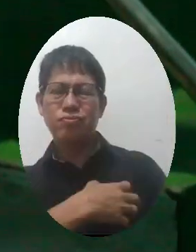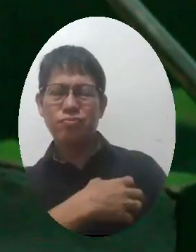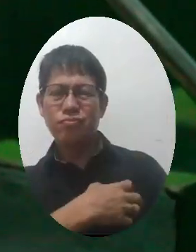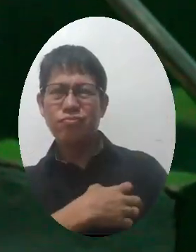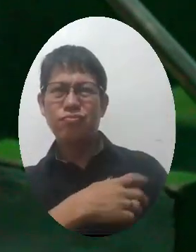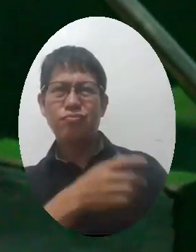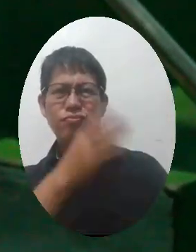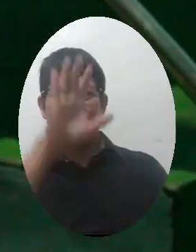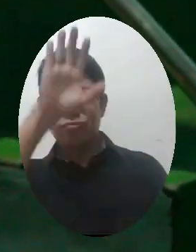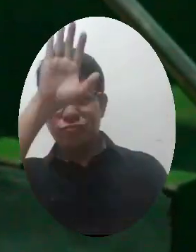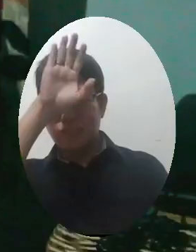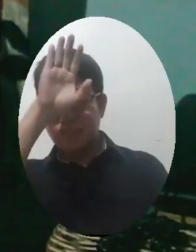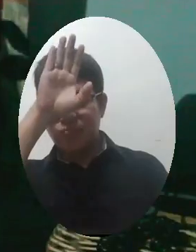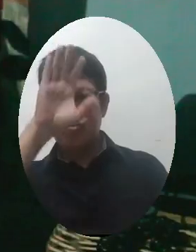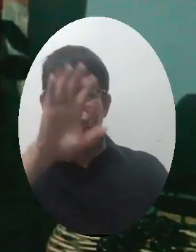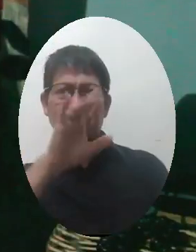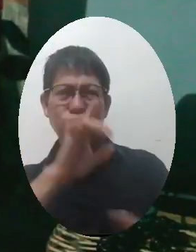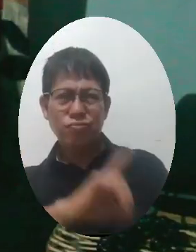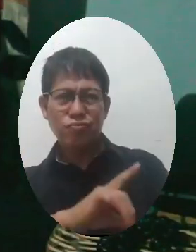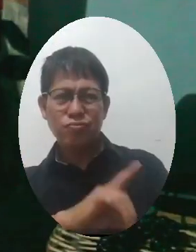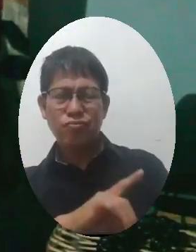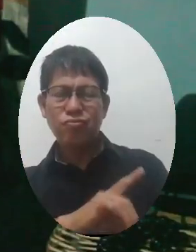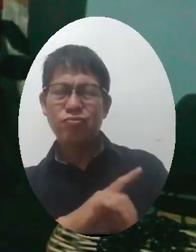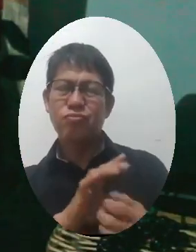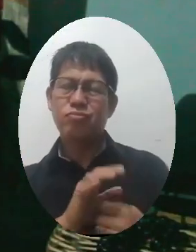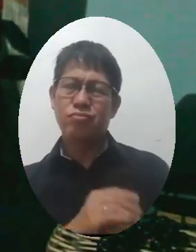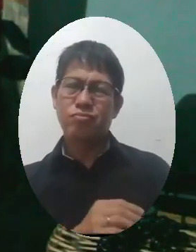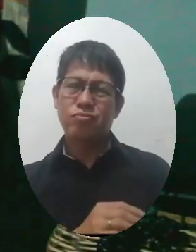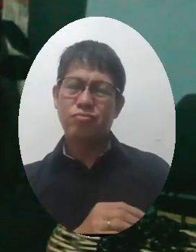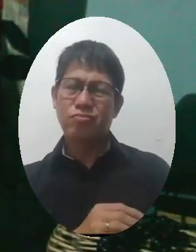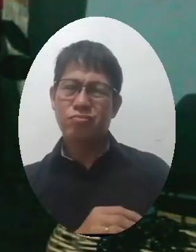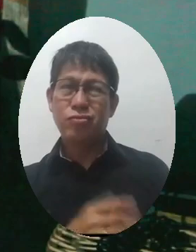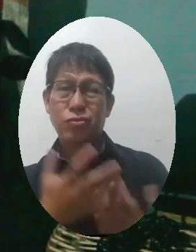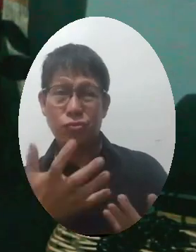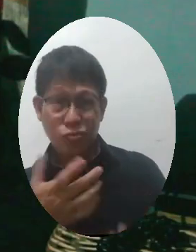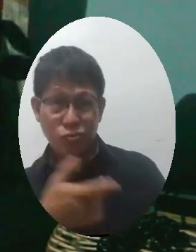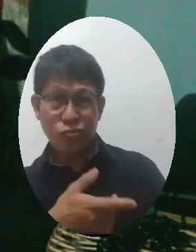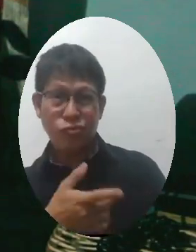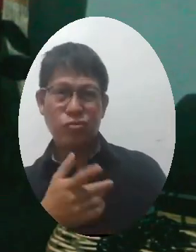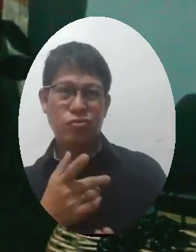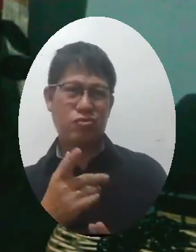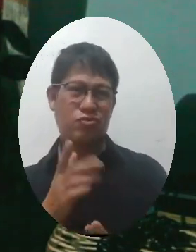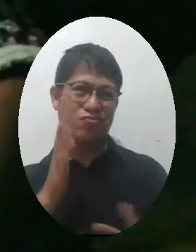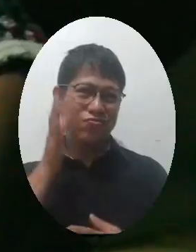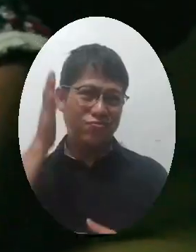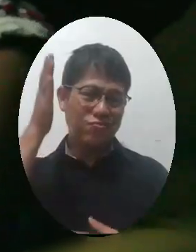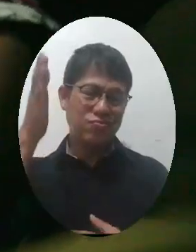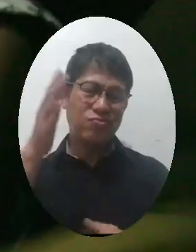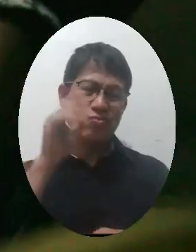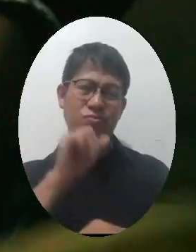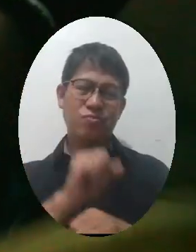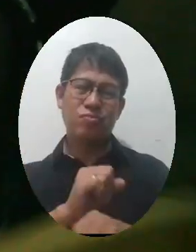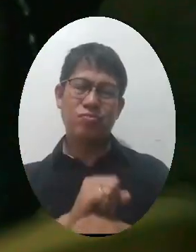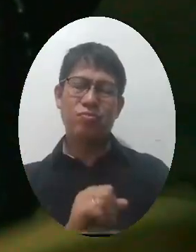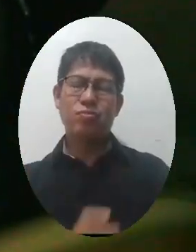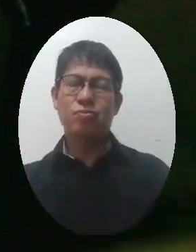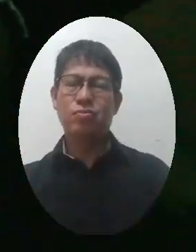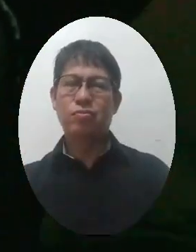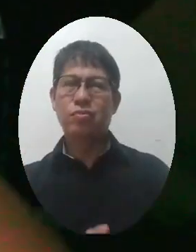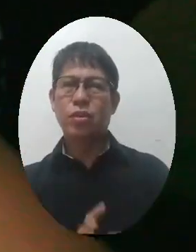Pulis, bumbero, doktor, yan yung mga gusto niya pag laki niya